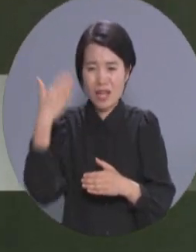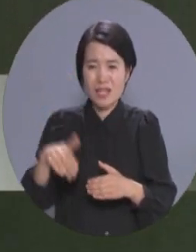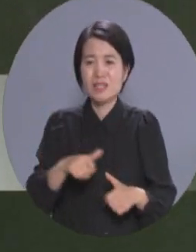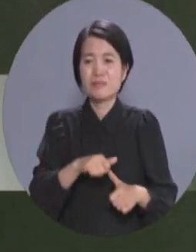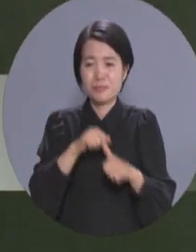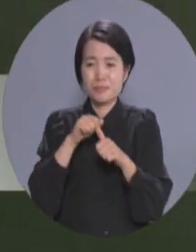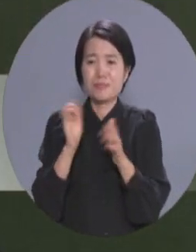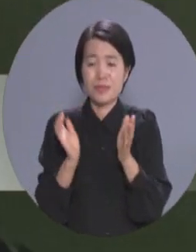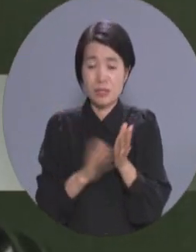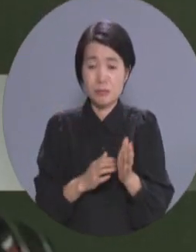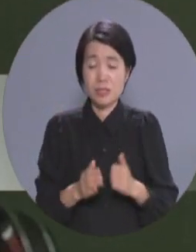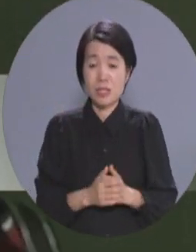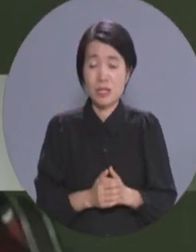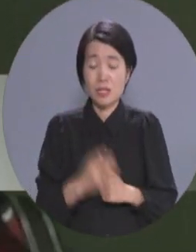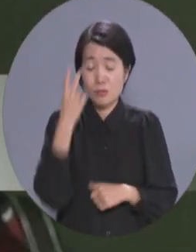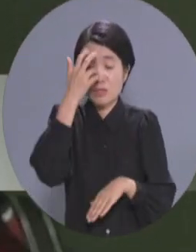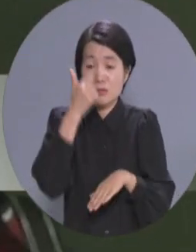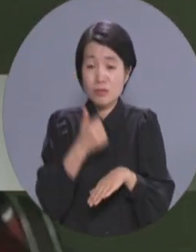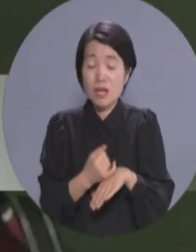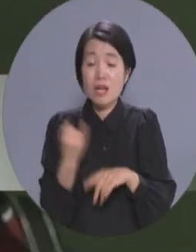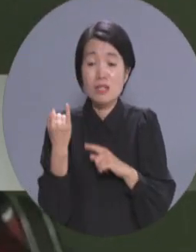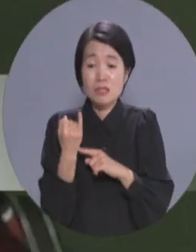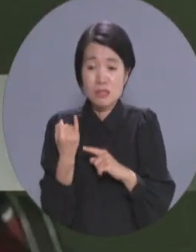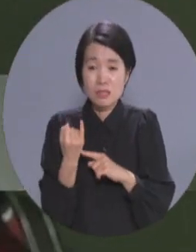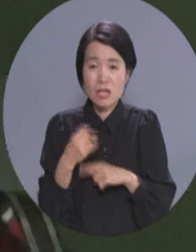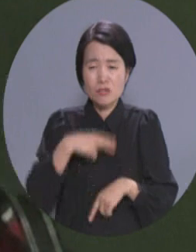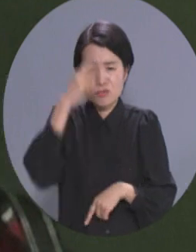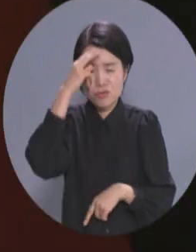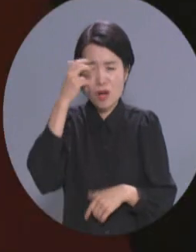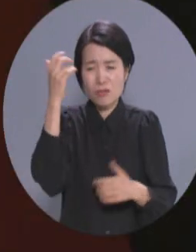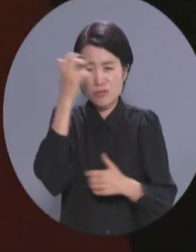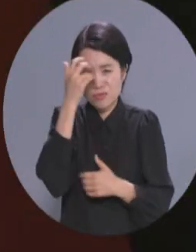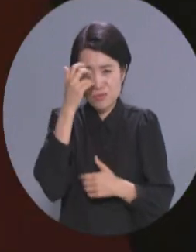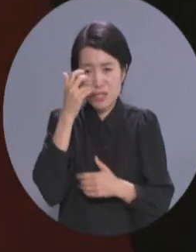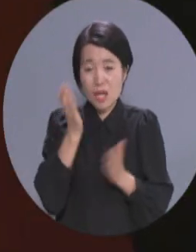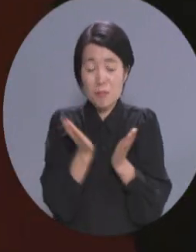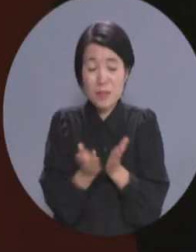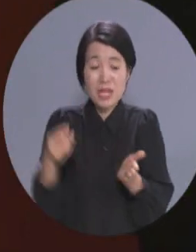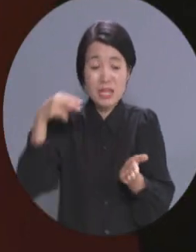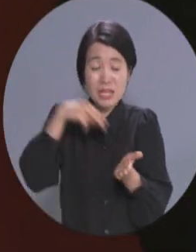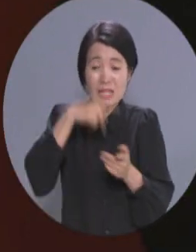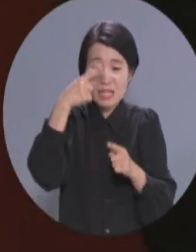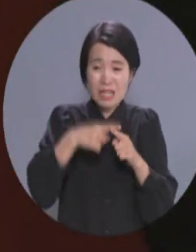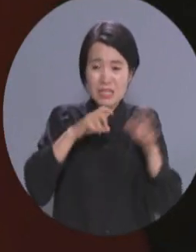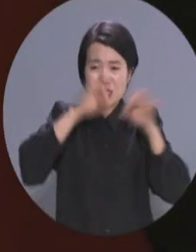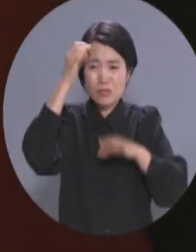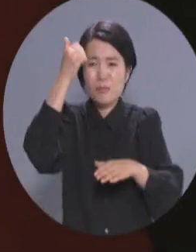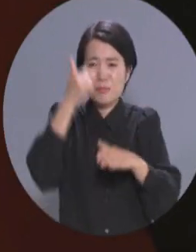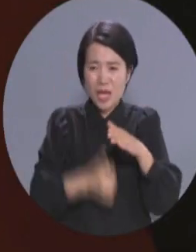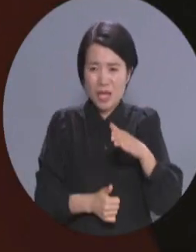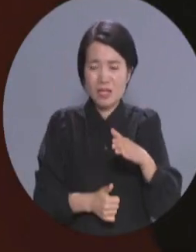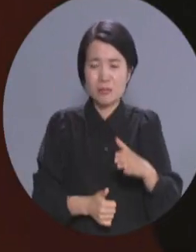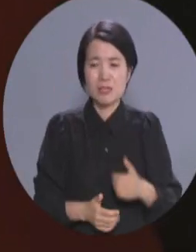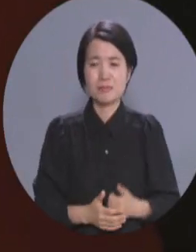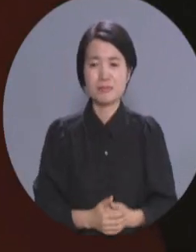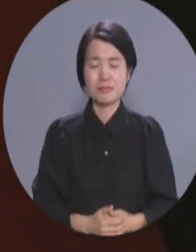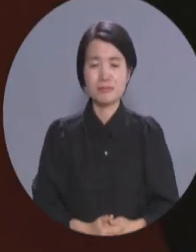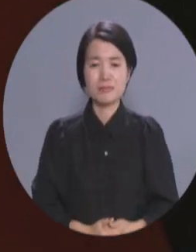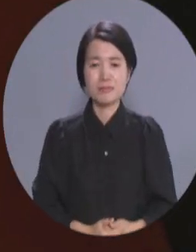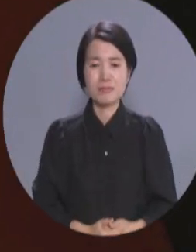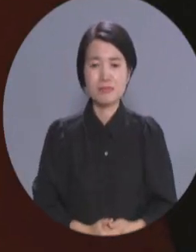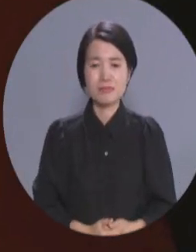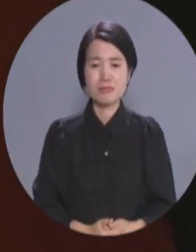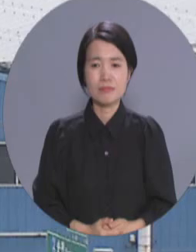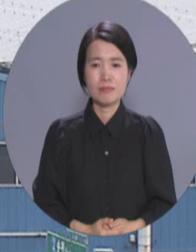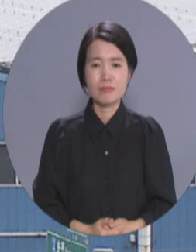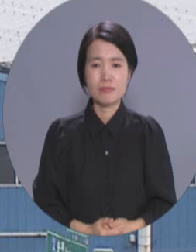구조했습니다 해경조사 결과 여성은 술에 취한 상태에서 어선에 올라갔다 물에 빠진 것으로 드러났습니다